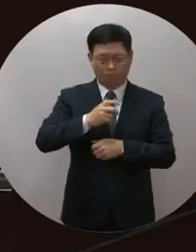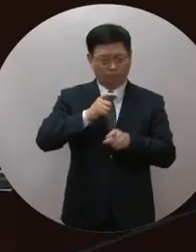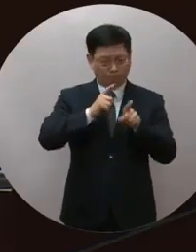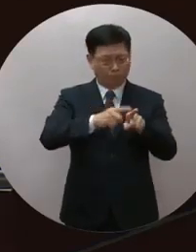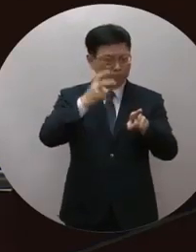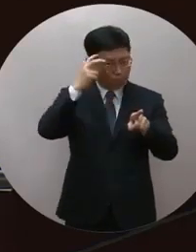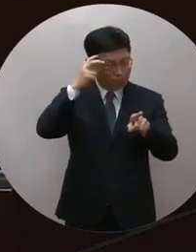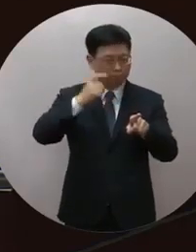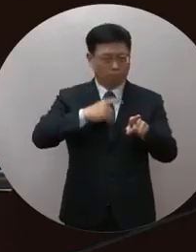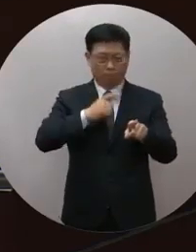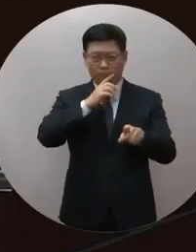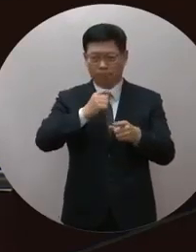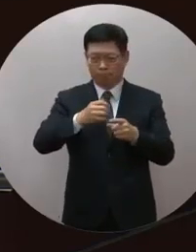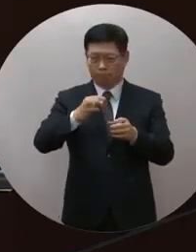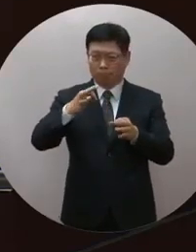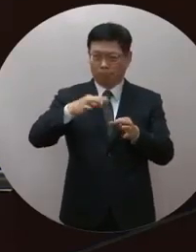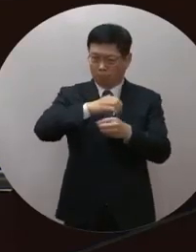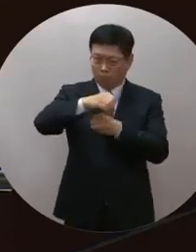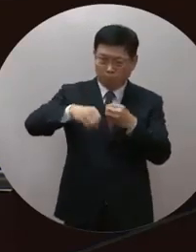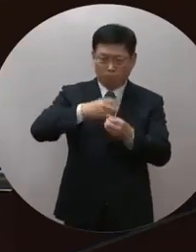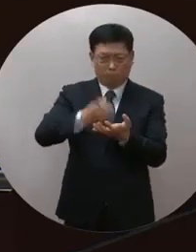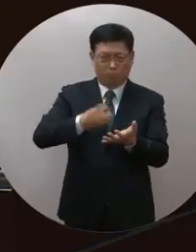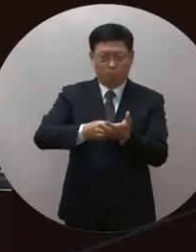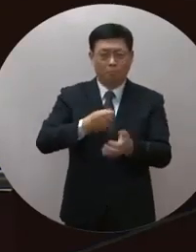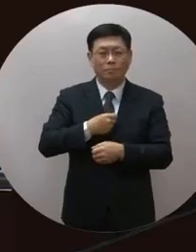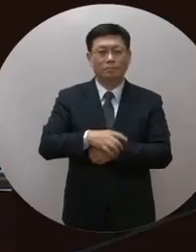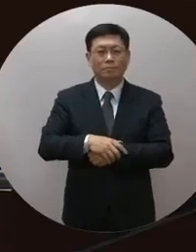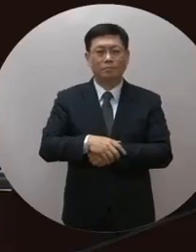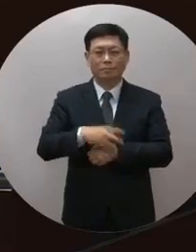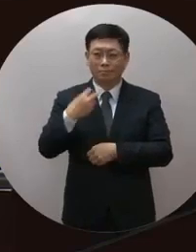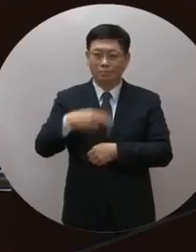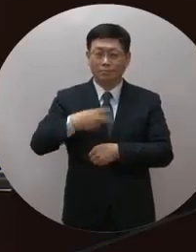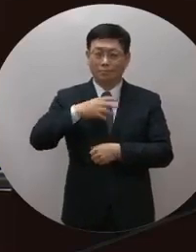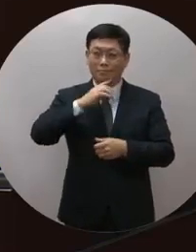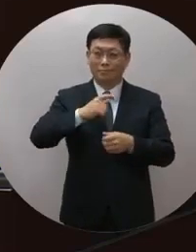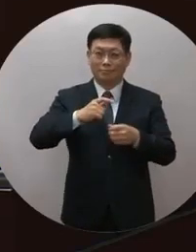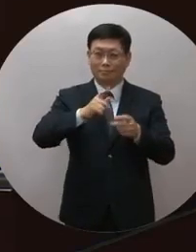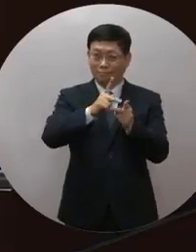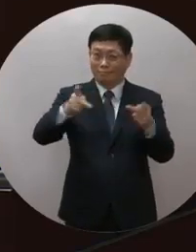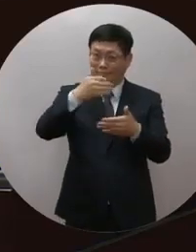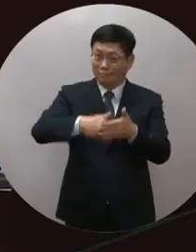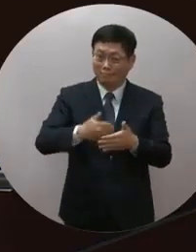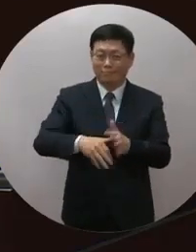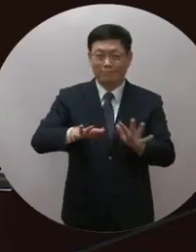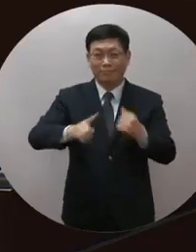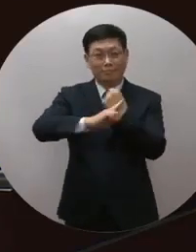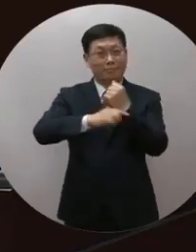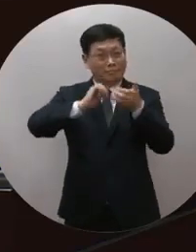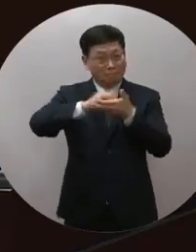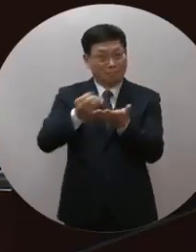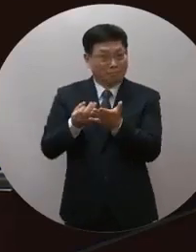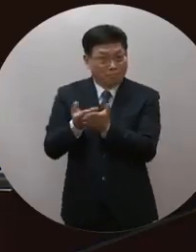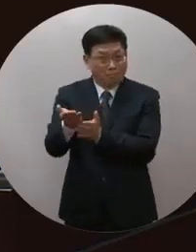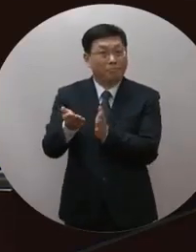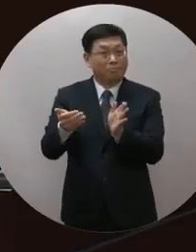持坚守财政纪律。在减债方面，除了法定债务还